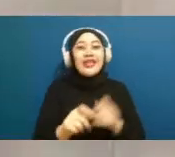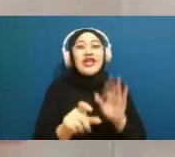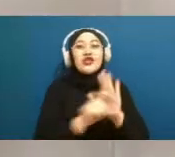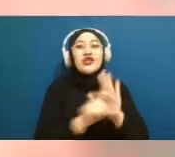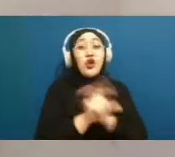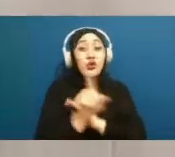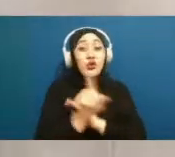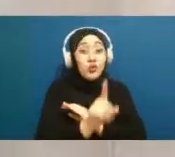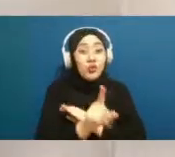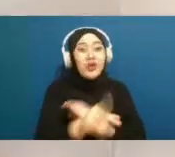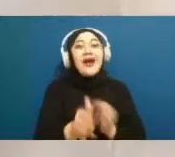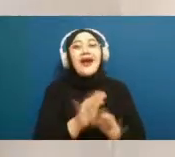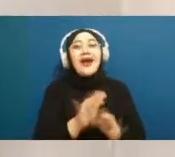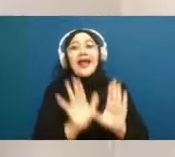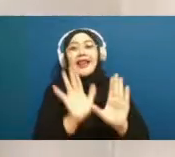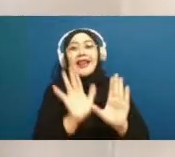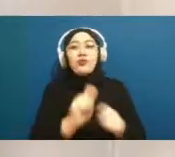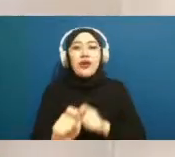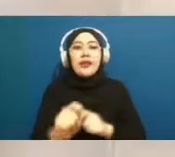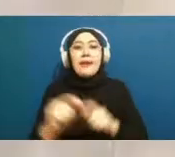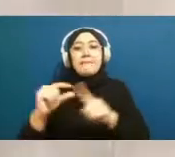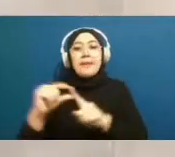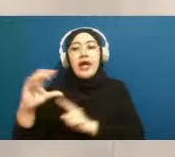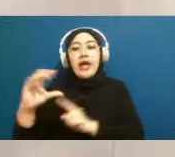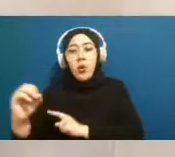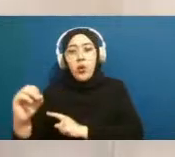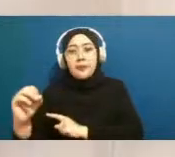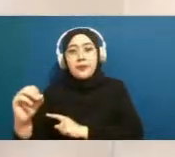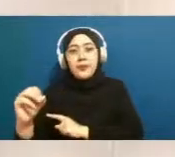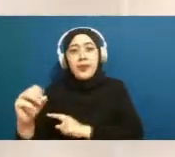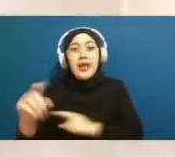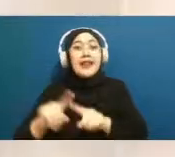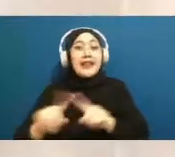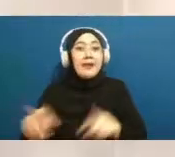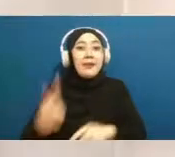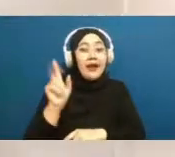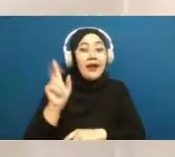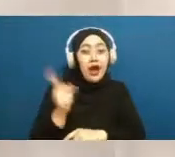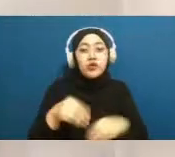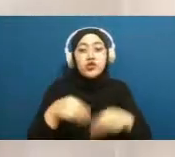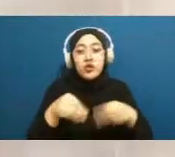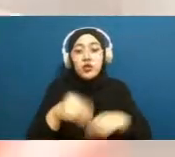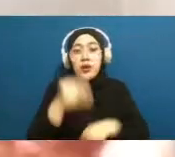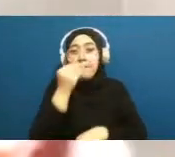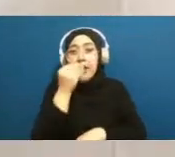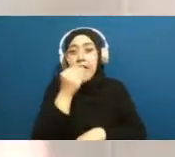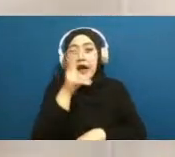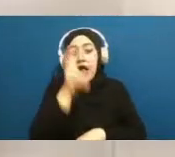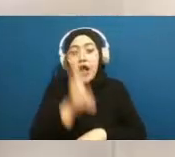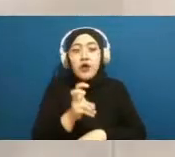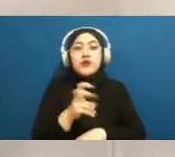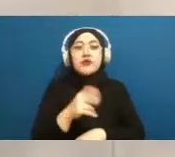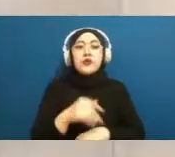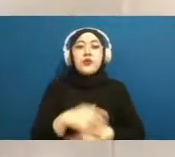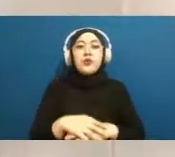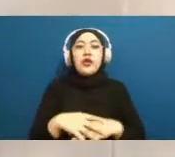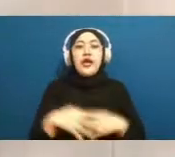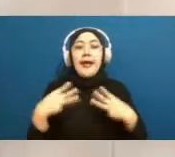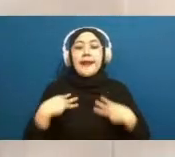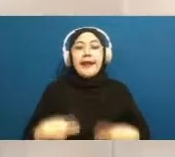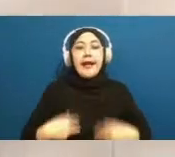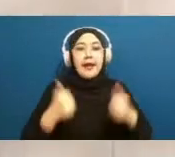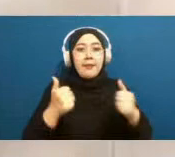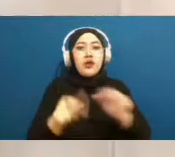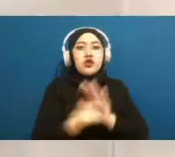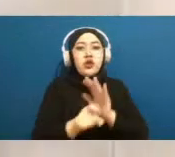bisa jualnya dengan cara PO. Tapi untuk yang makanan kita harus bijaksana, nanti seiring berjalannya waktu kita tahu produk mana yang laku, yang